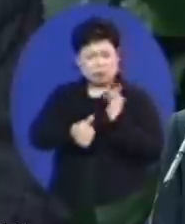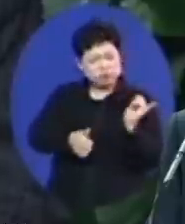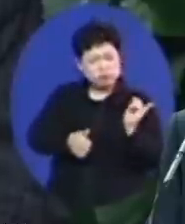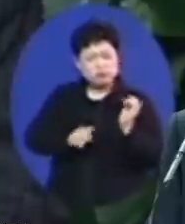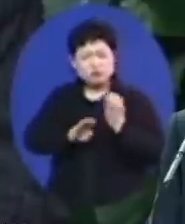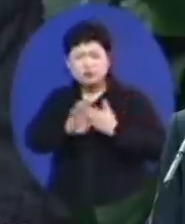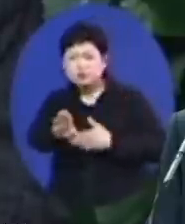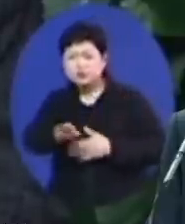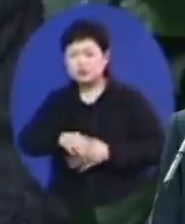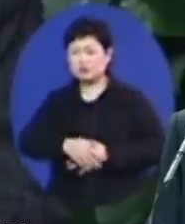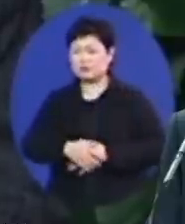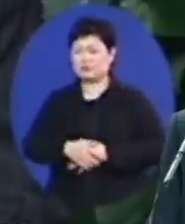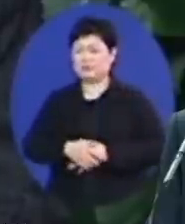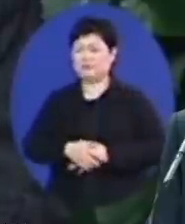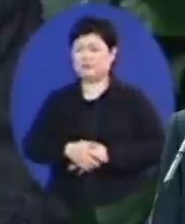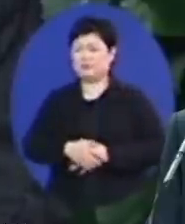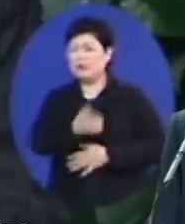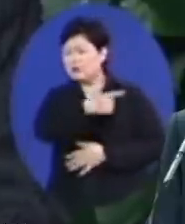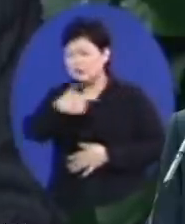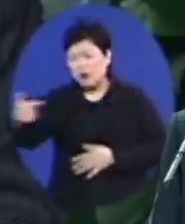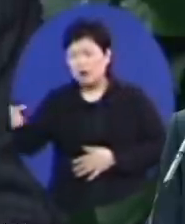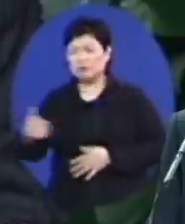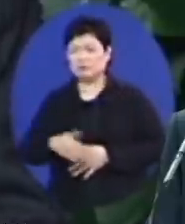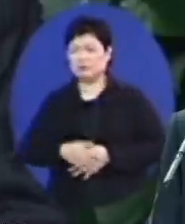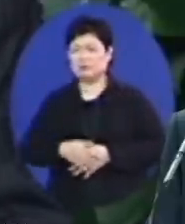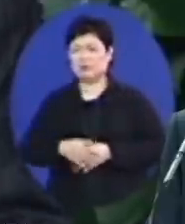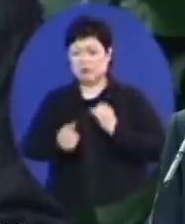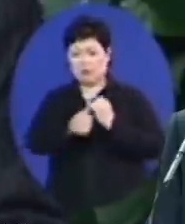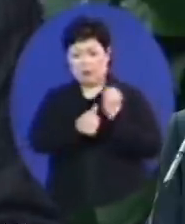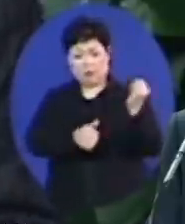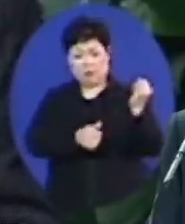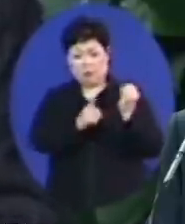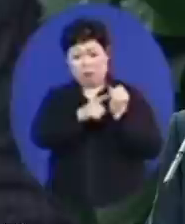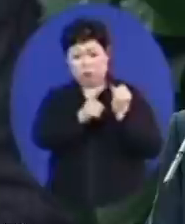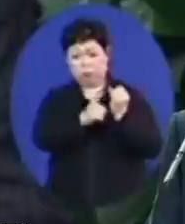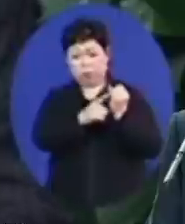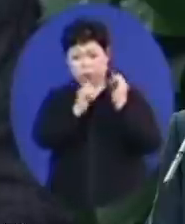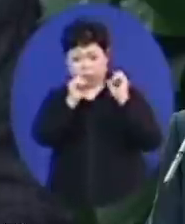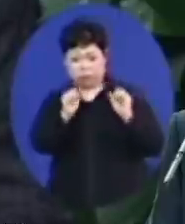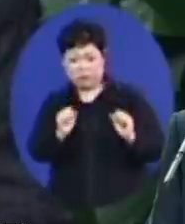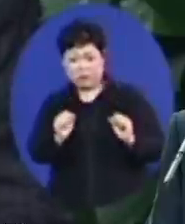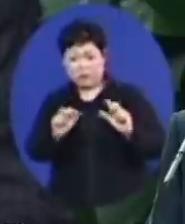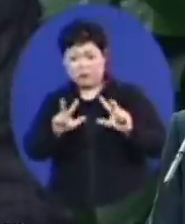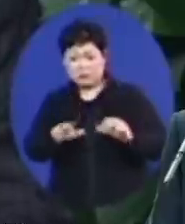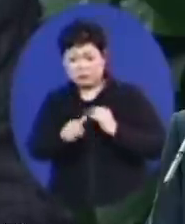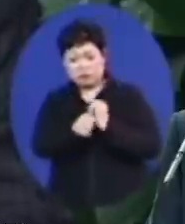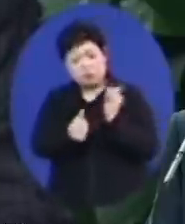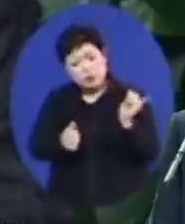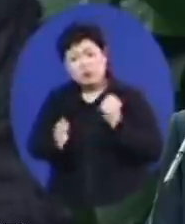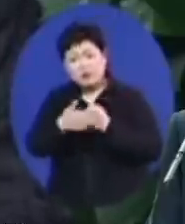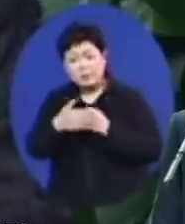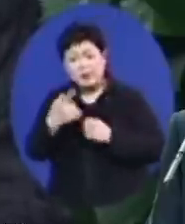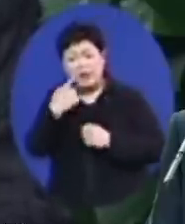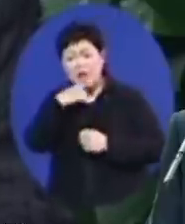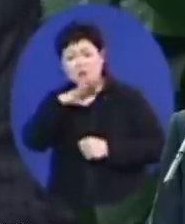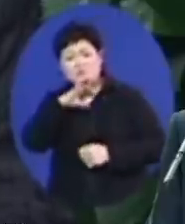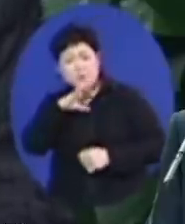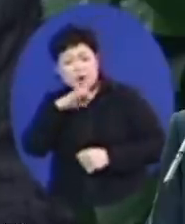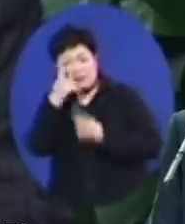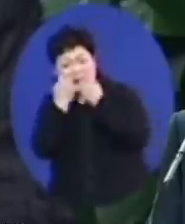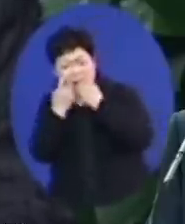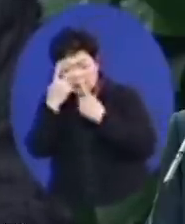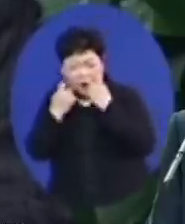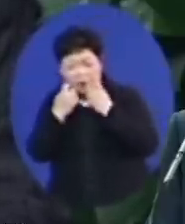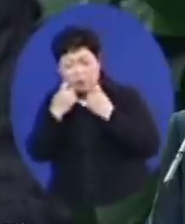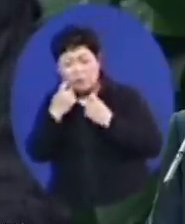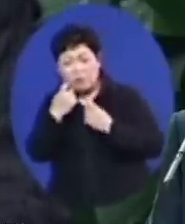다음에 너무나 있던 사람이 없으니 허전해지므로 지금 불평을 하고 원망을 하고 짜증을 하고 고통을 주더라도